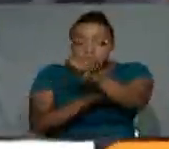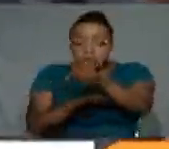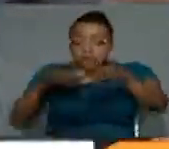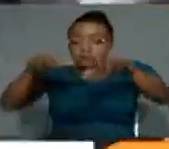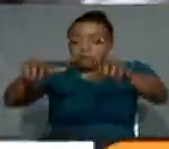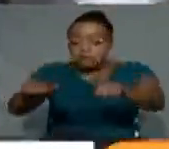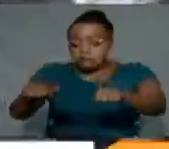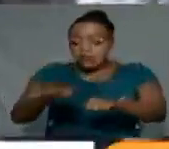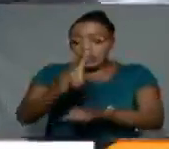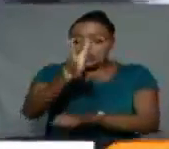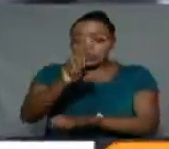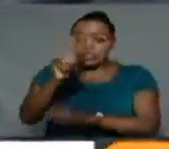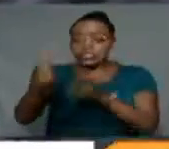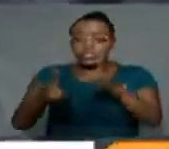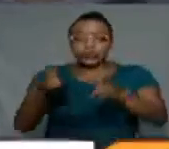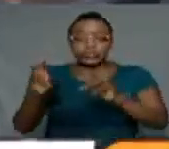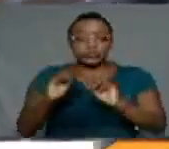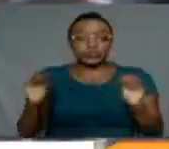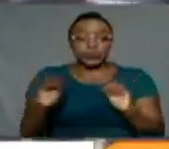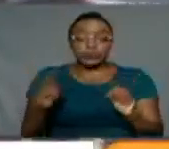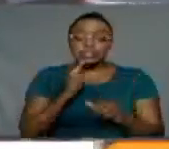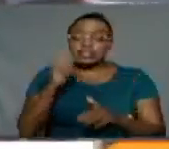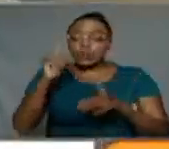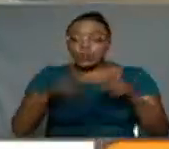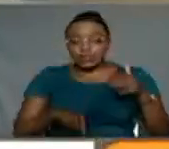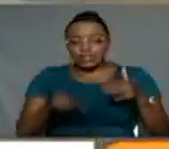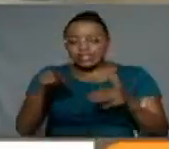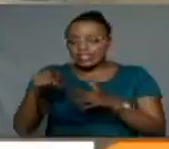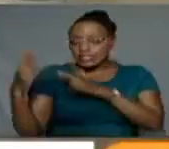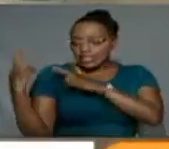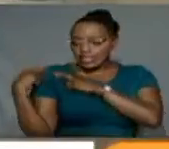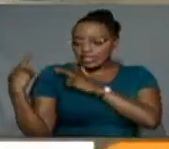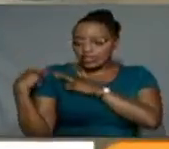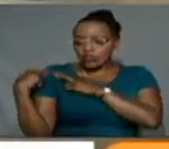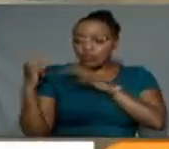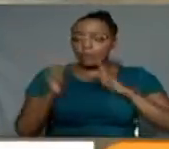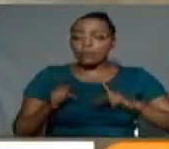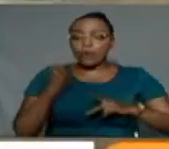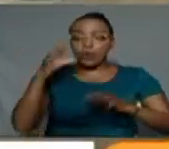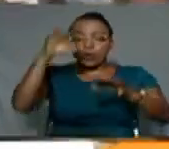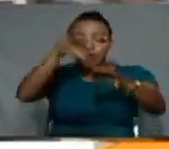mwaka 2022, akisisitiza litakuwa jukumu la wapiga kura